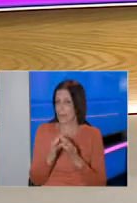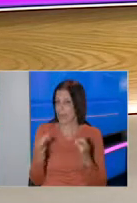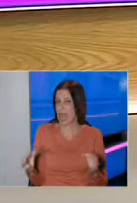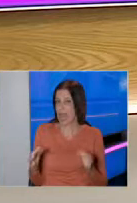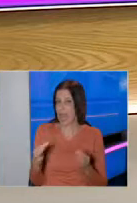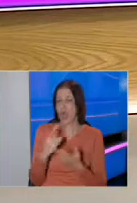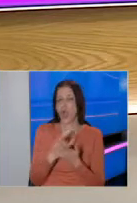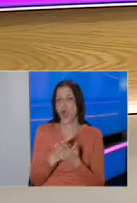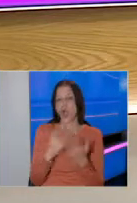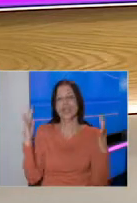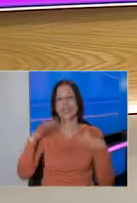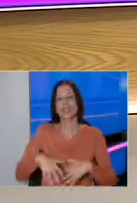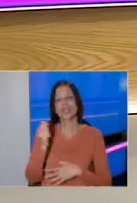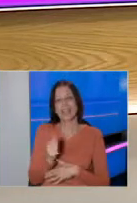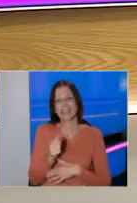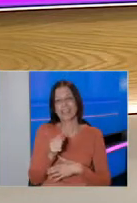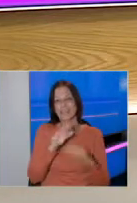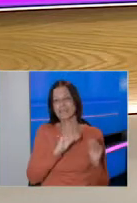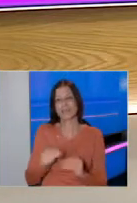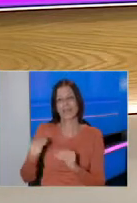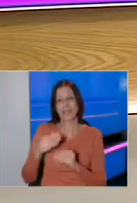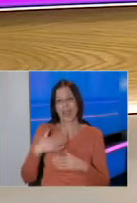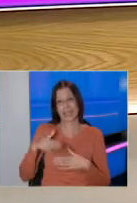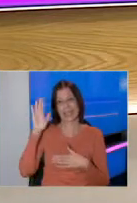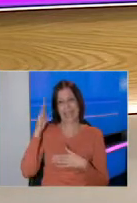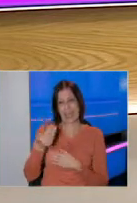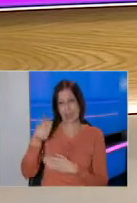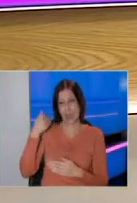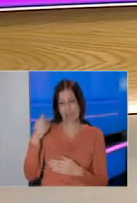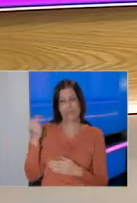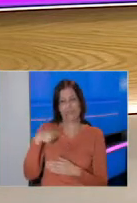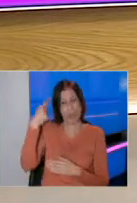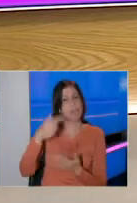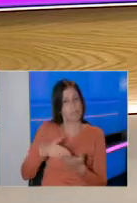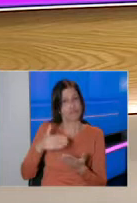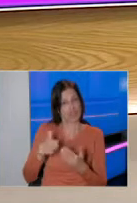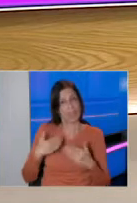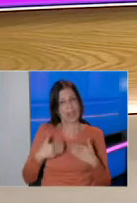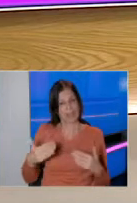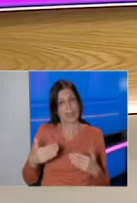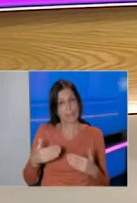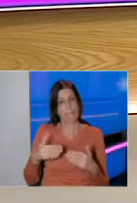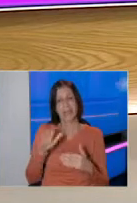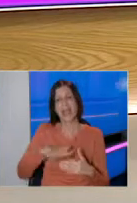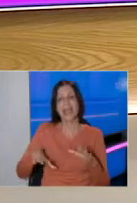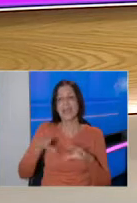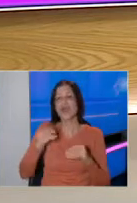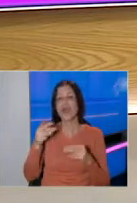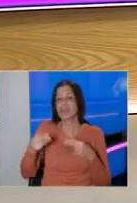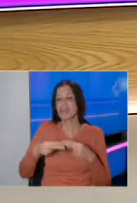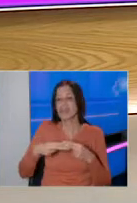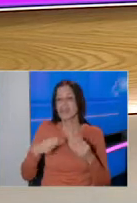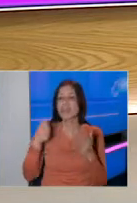חוק התפזרות הכנסת עבר בקריאה תרומית השבוע, ובשבוע הבא ינסו להמשיך ולקדם אותו. מערכת הבחירות ממש מעבר לפינה, אם